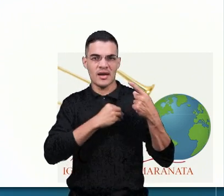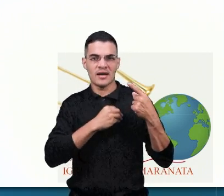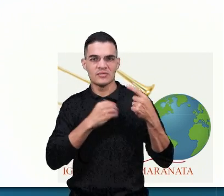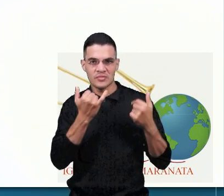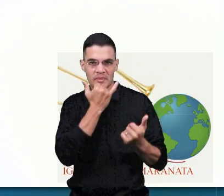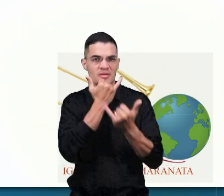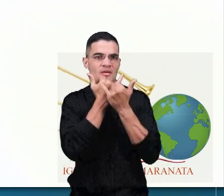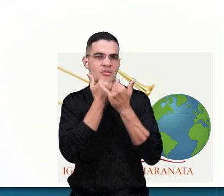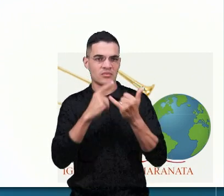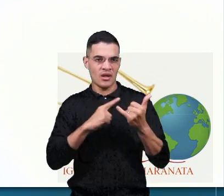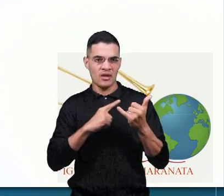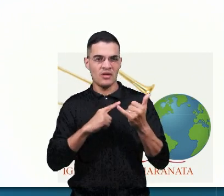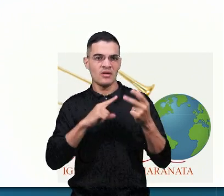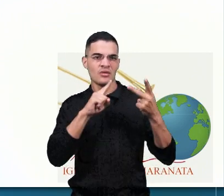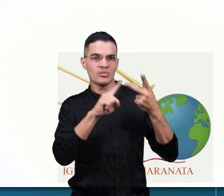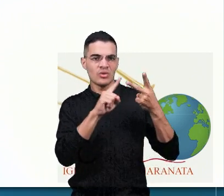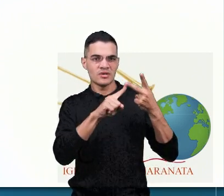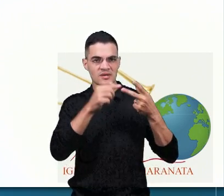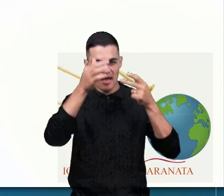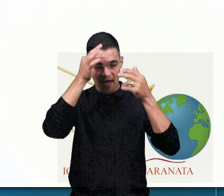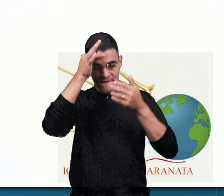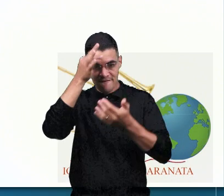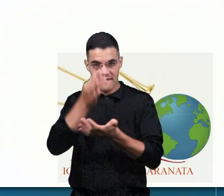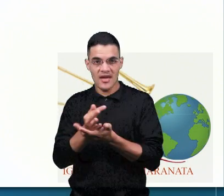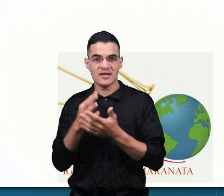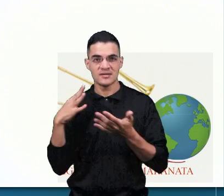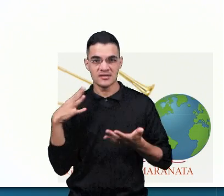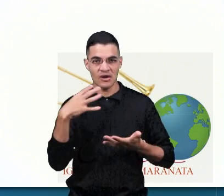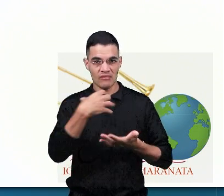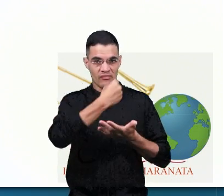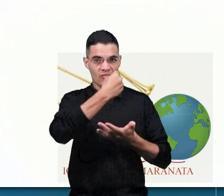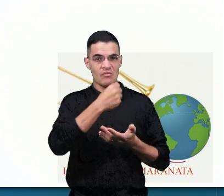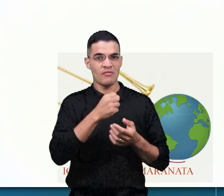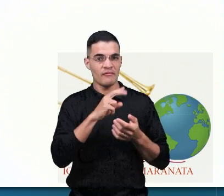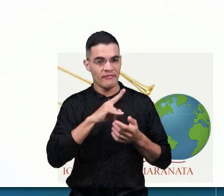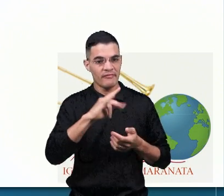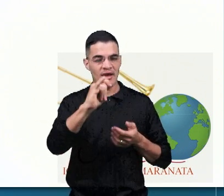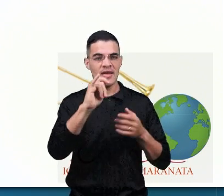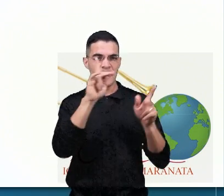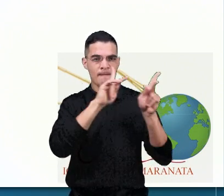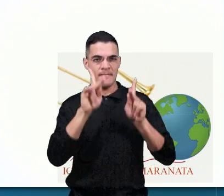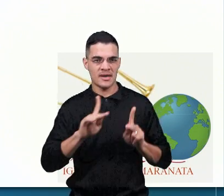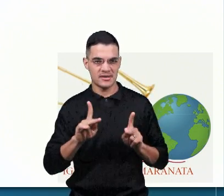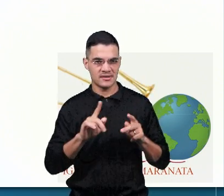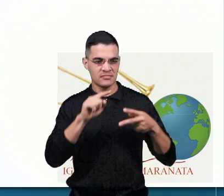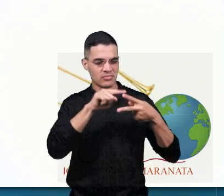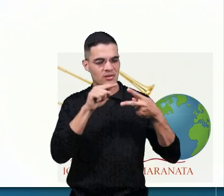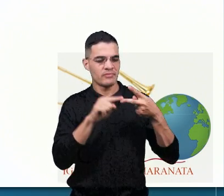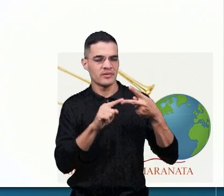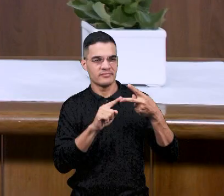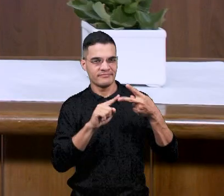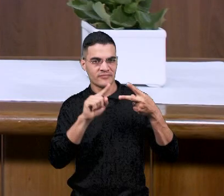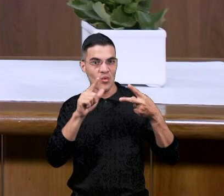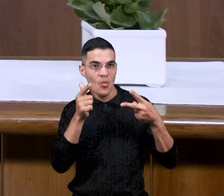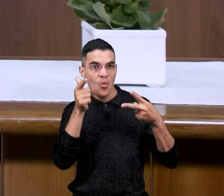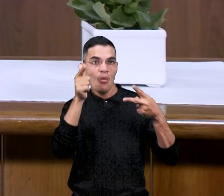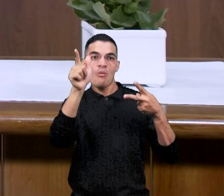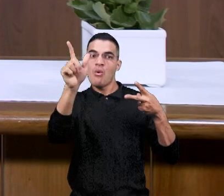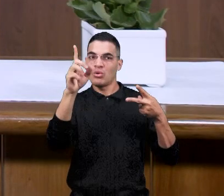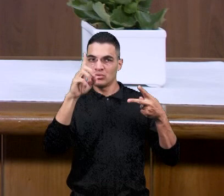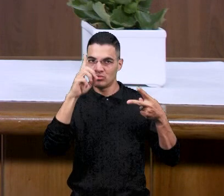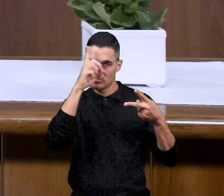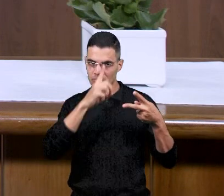et ta foi t'a sauvé et va en paix. Donc, ça sont 2 thématiques que les pasteurs